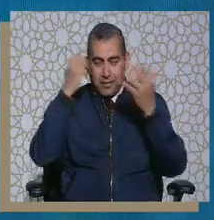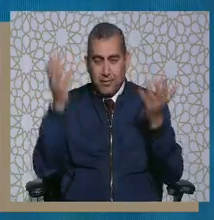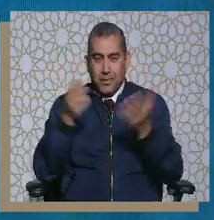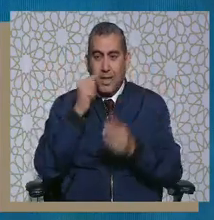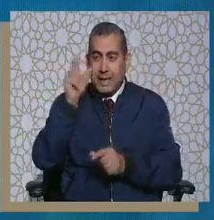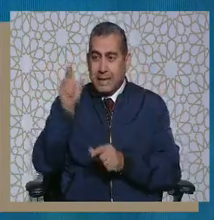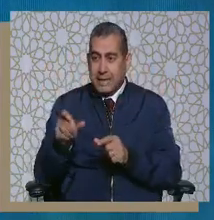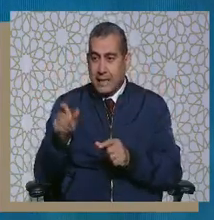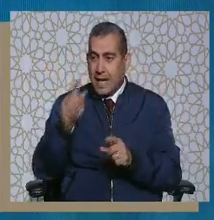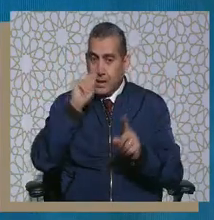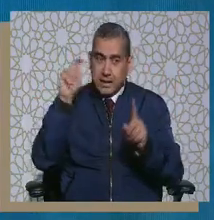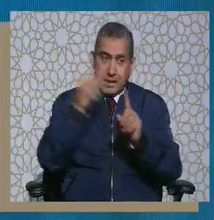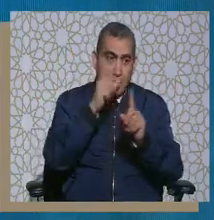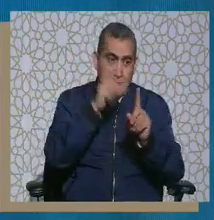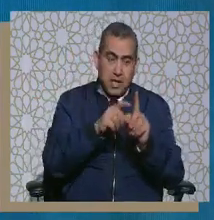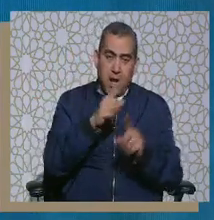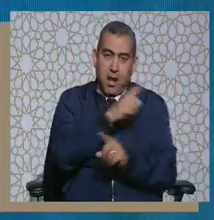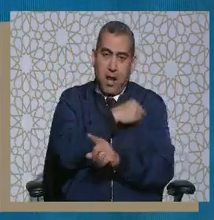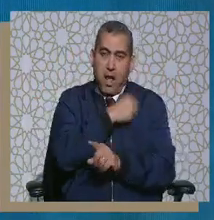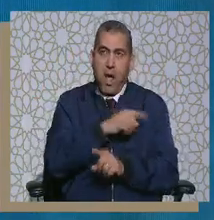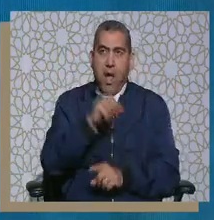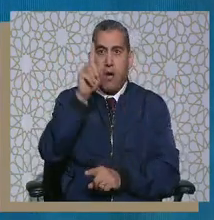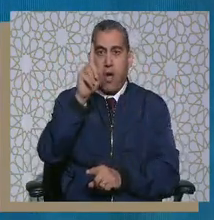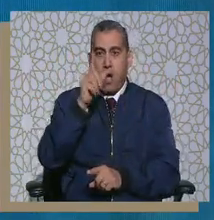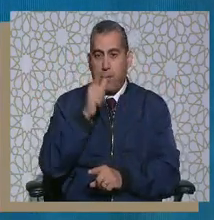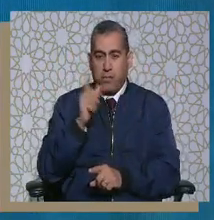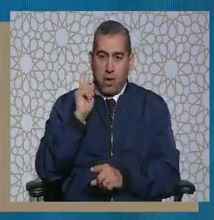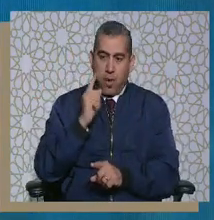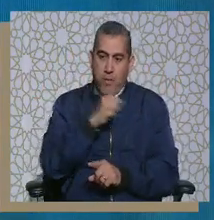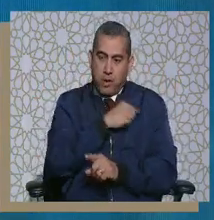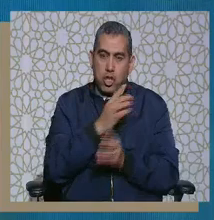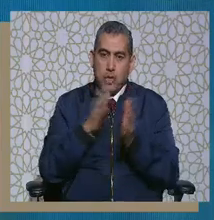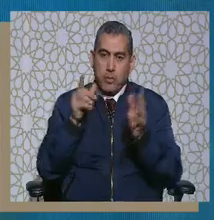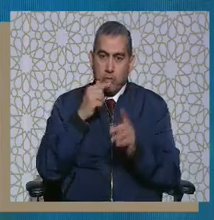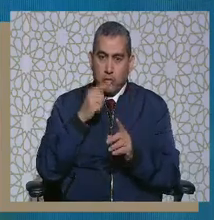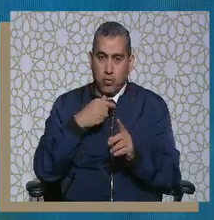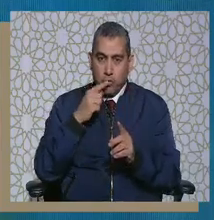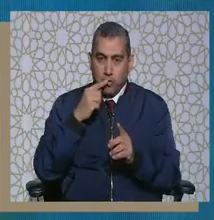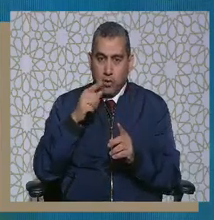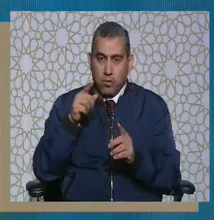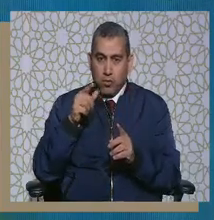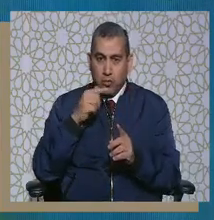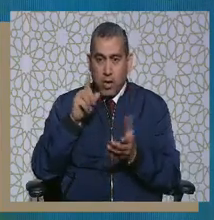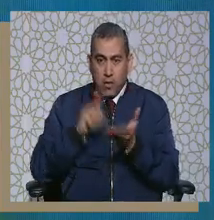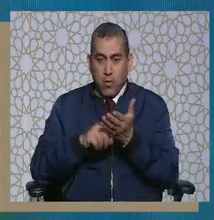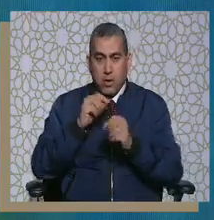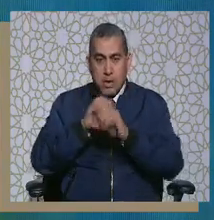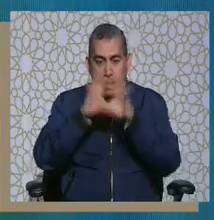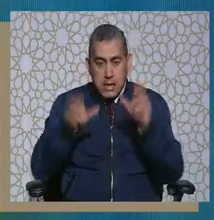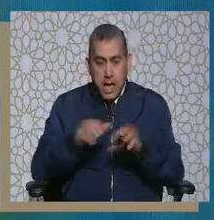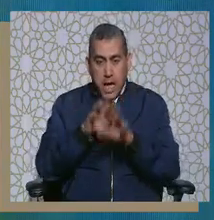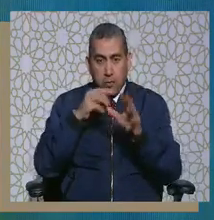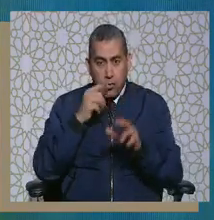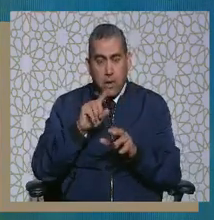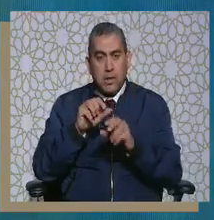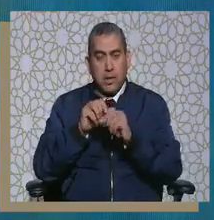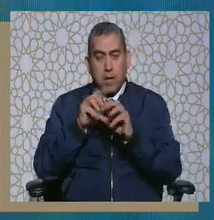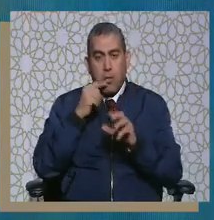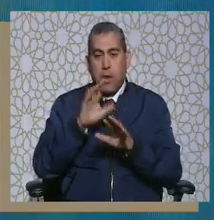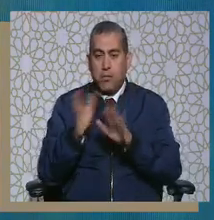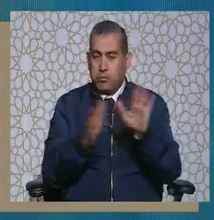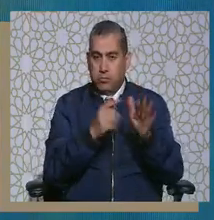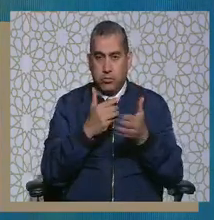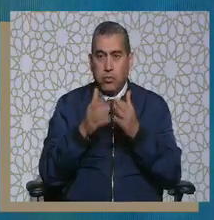ده حرام ومن الكبائر مش بقول انا كده مش بقر ان هو هيعمل سحر والكلام ده كله لا انا بقول ان